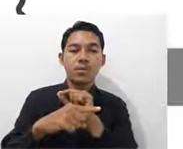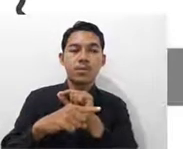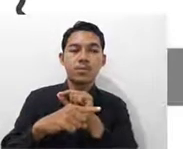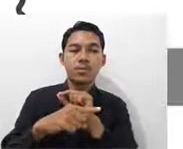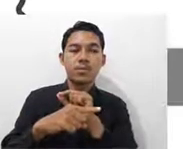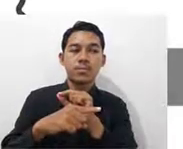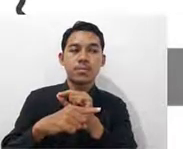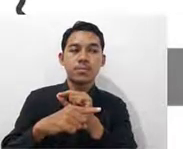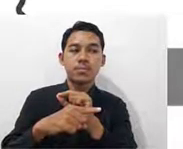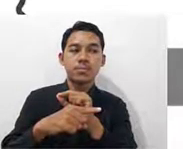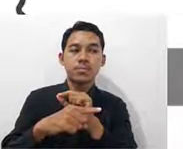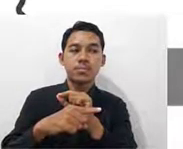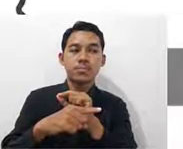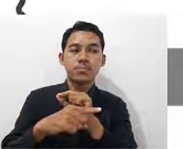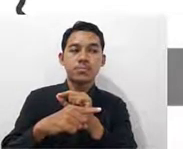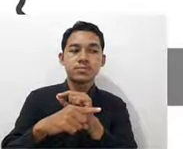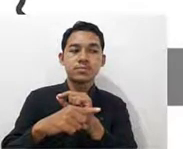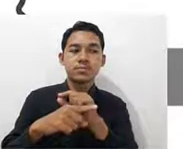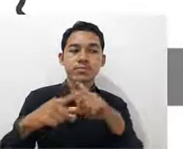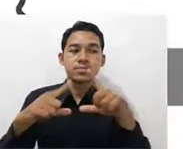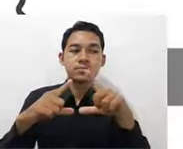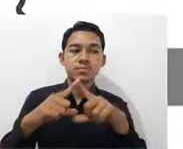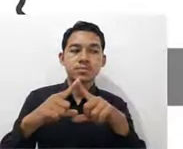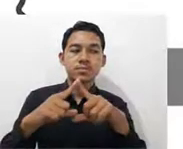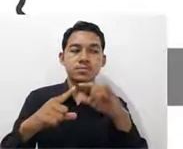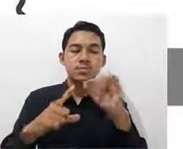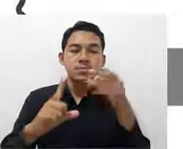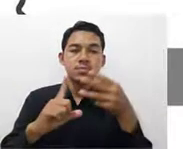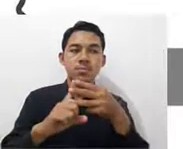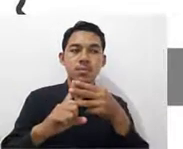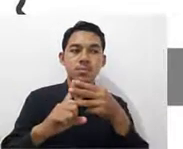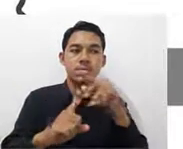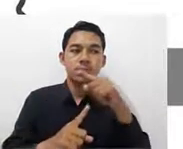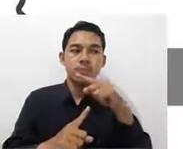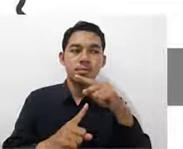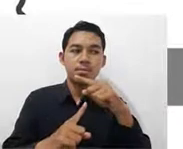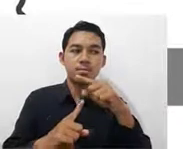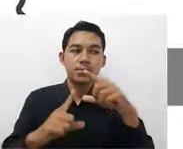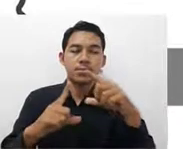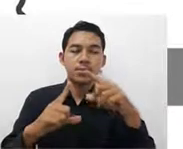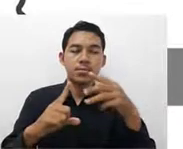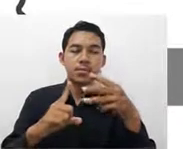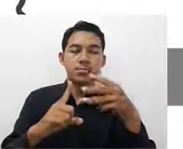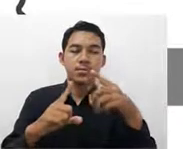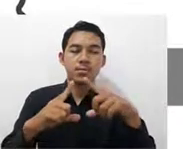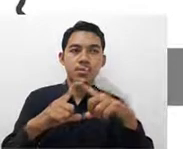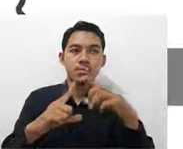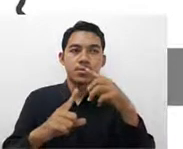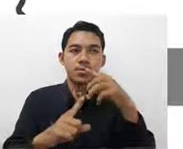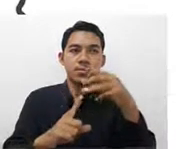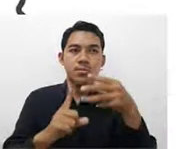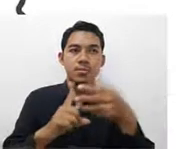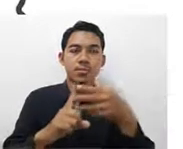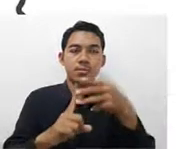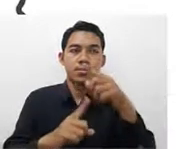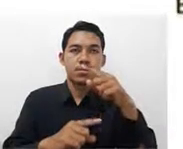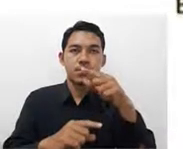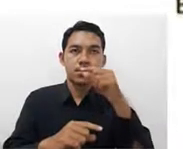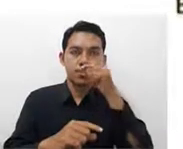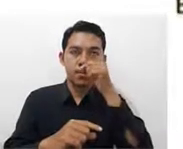A di N kan B aksen, kemudian di OR kan A aksen B, seperti itu.